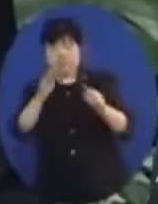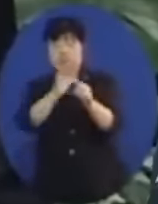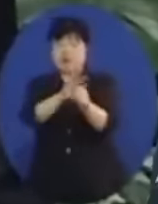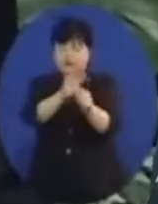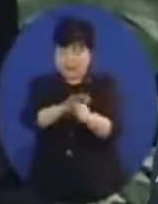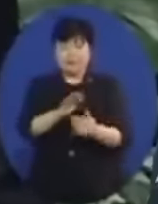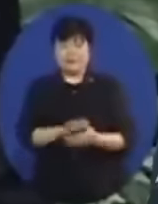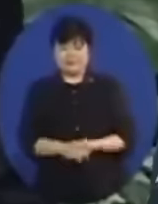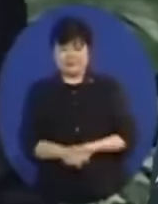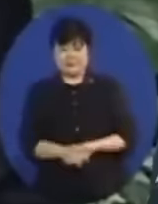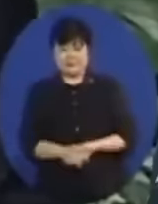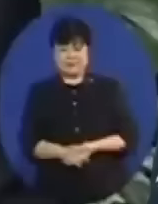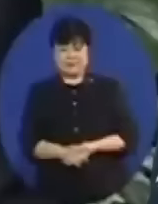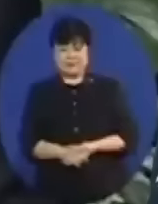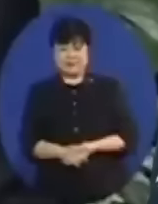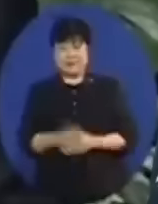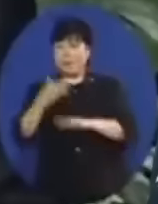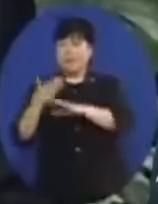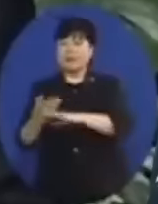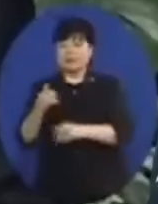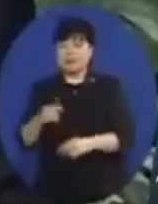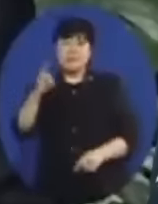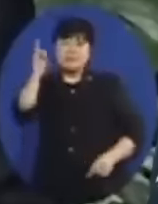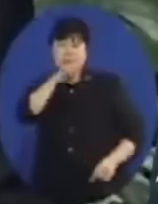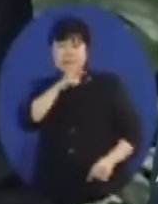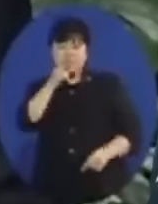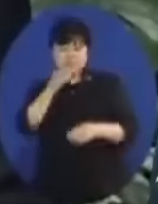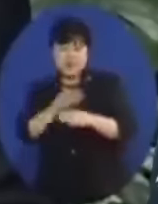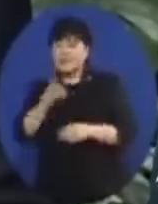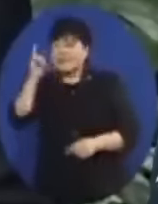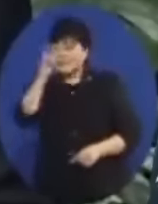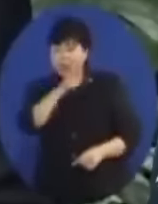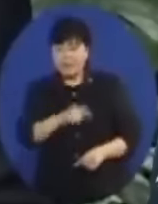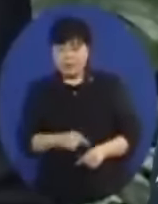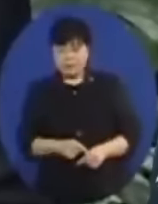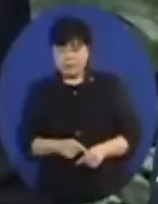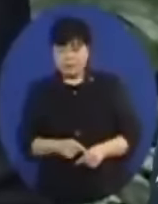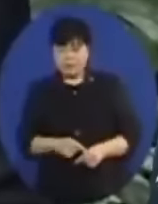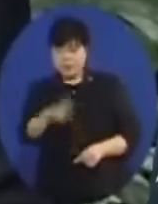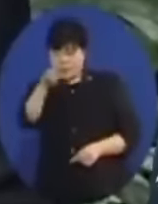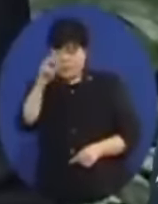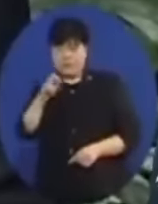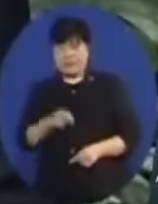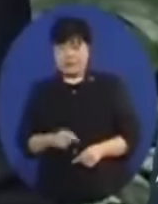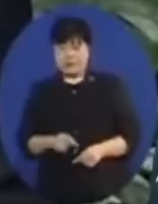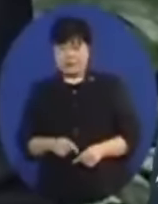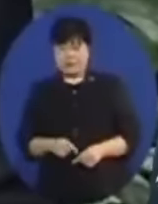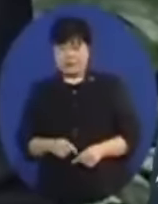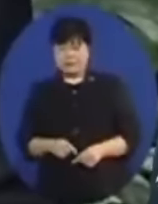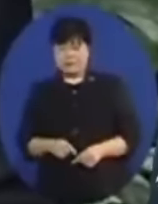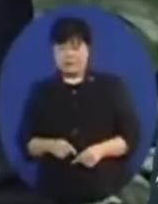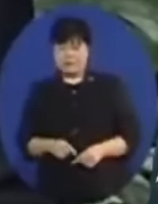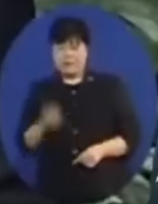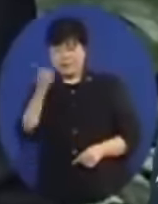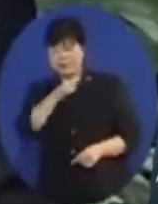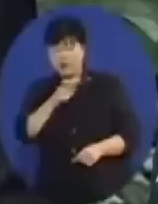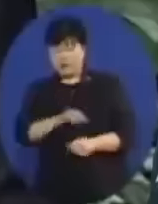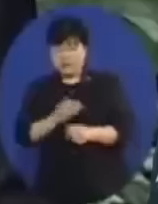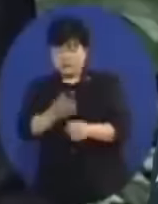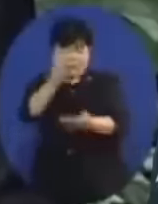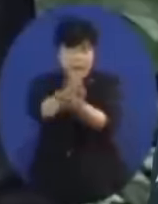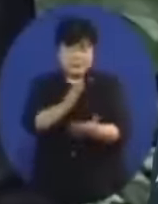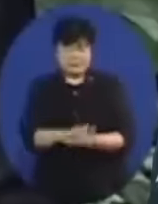좋다. 다른 사람은 고약한 놈들 항상 미운 짓만 하는데 왜 사랑을